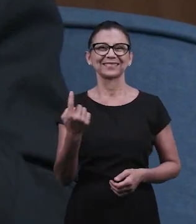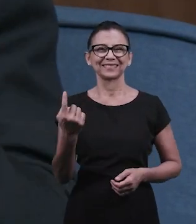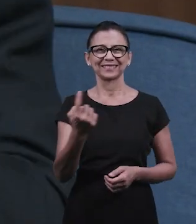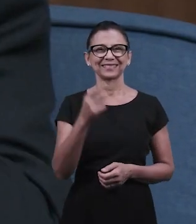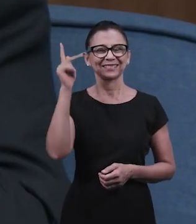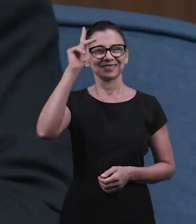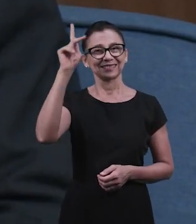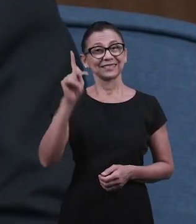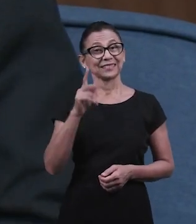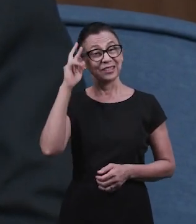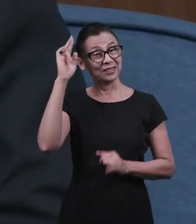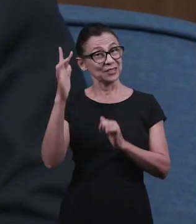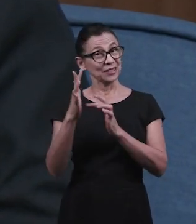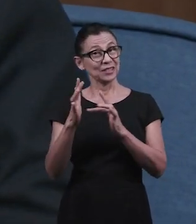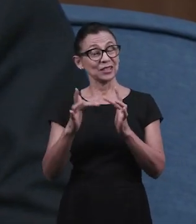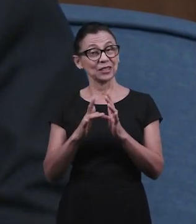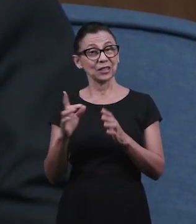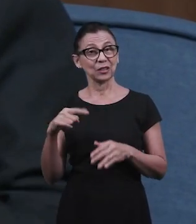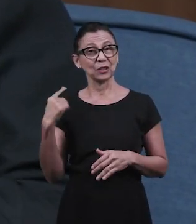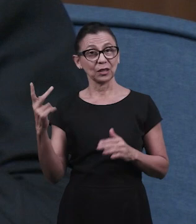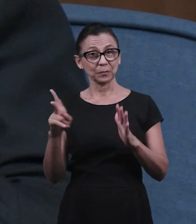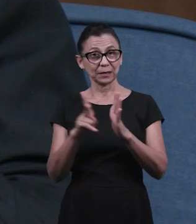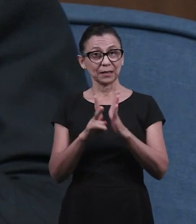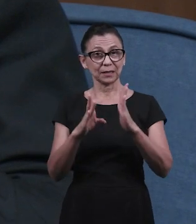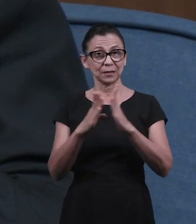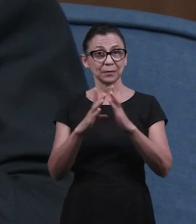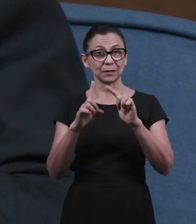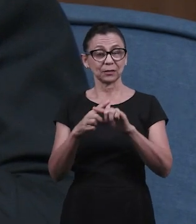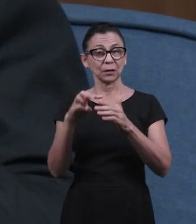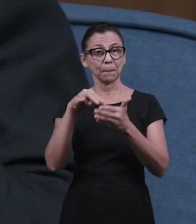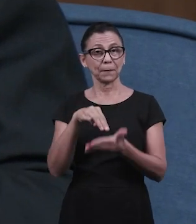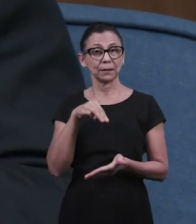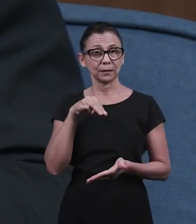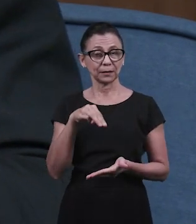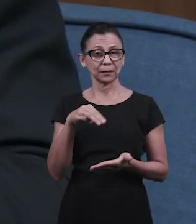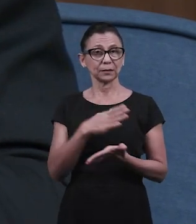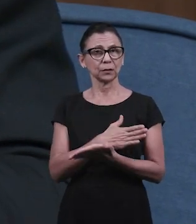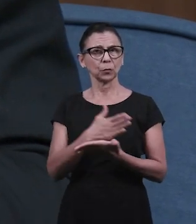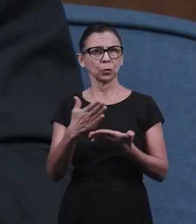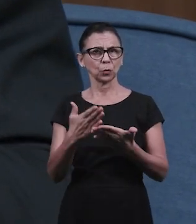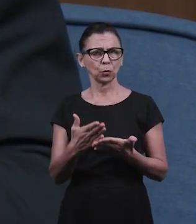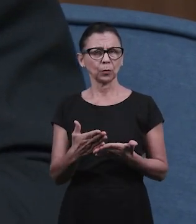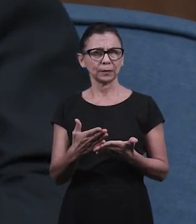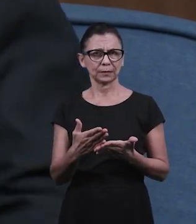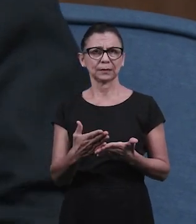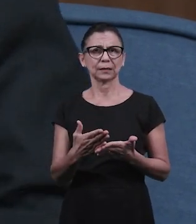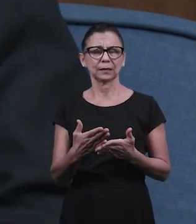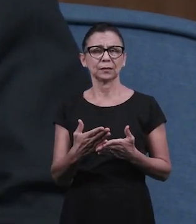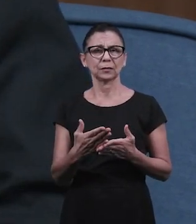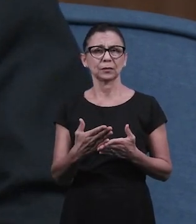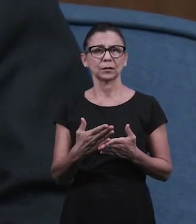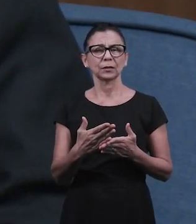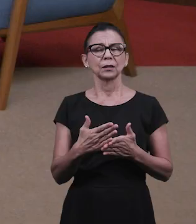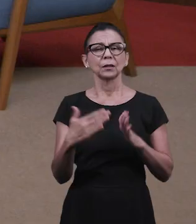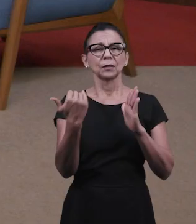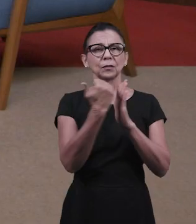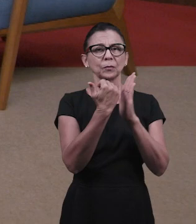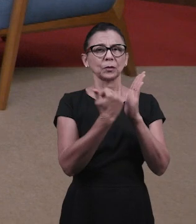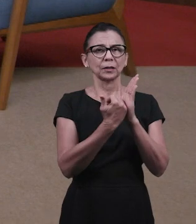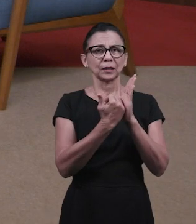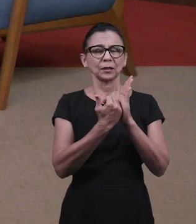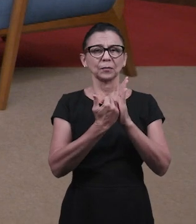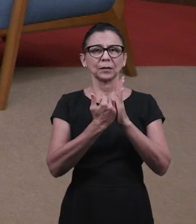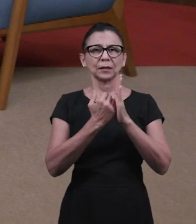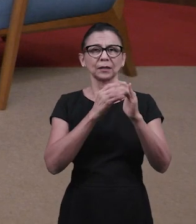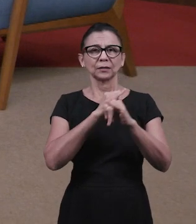Je salue à tous dans la paix du Seigneur Jésus. Nous sommes l'Église chrétienne Maranatha et nous commençons maintenant une édition de